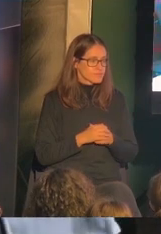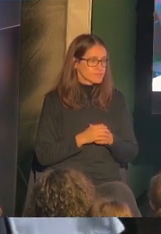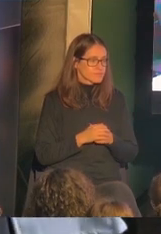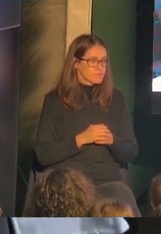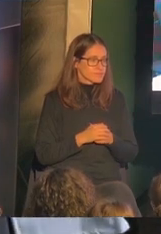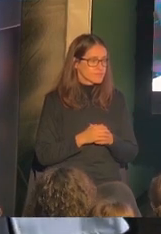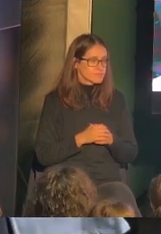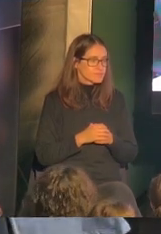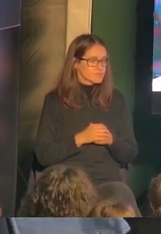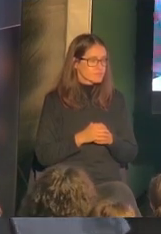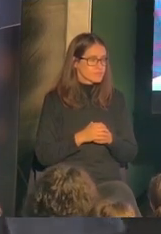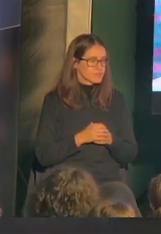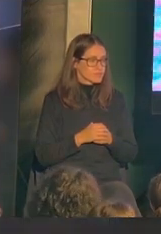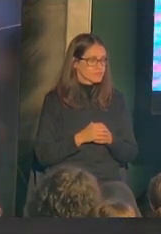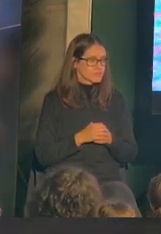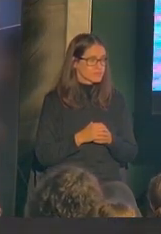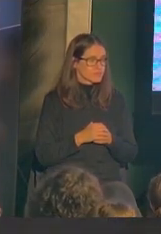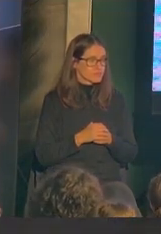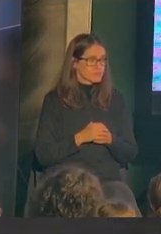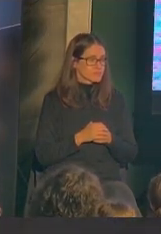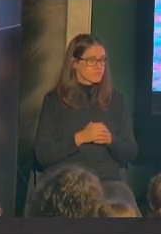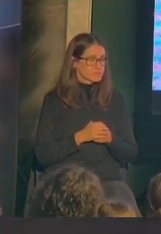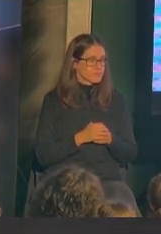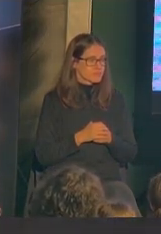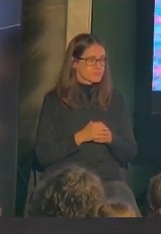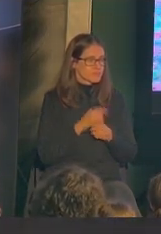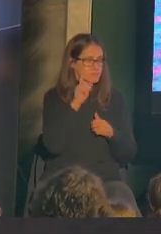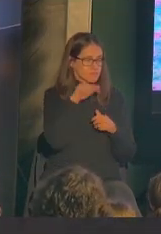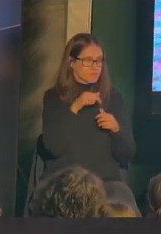Vale, també 3 trossets.